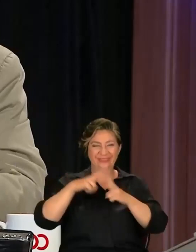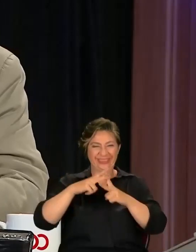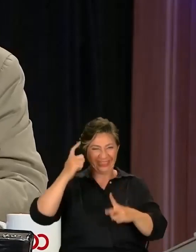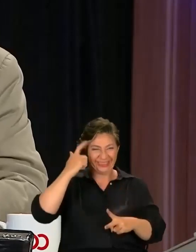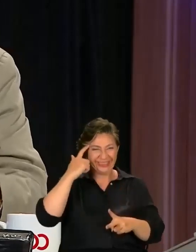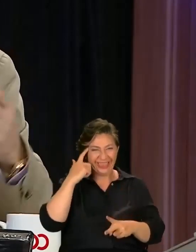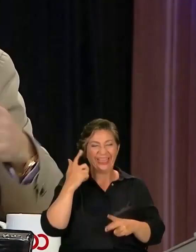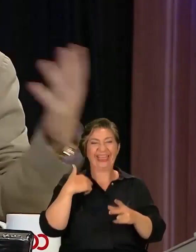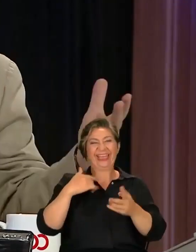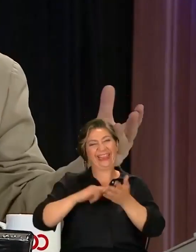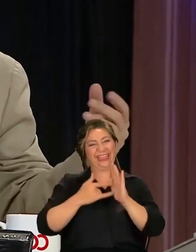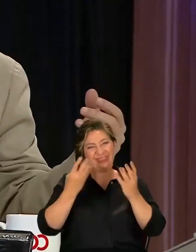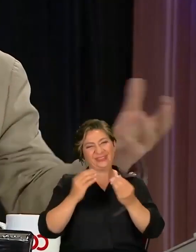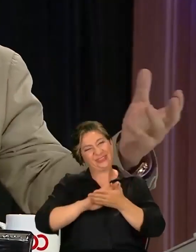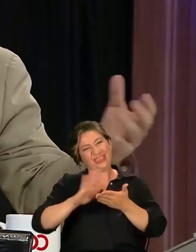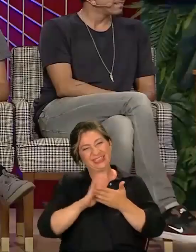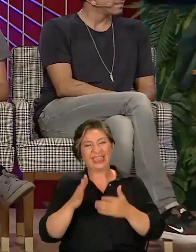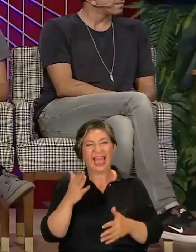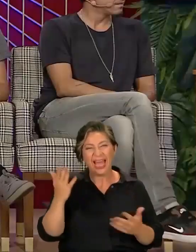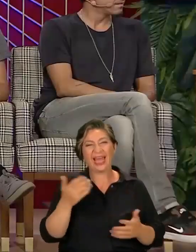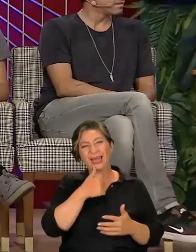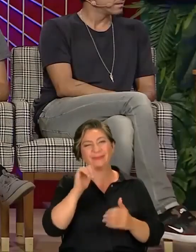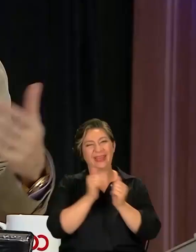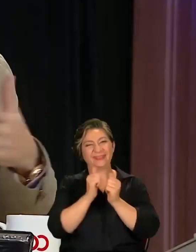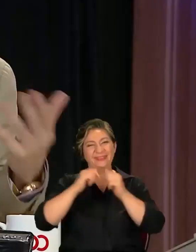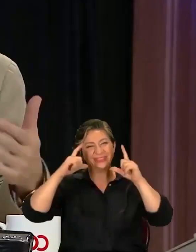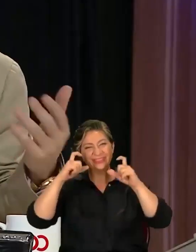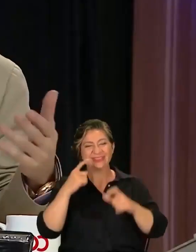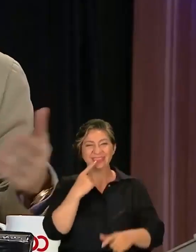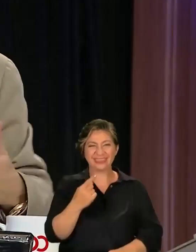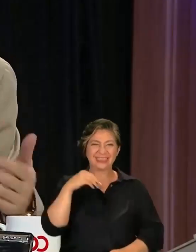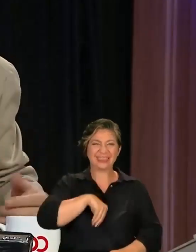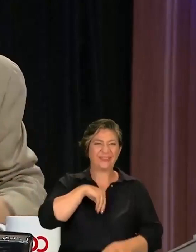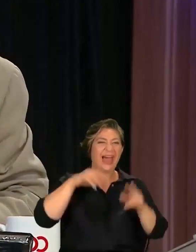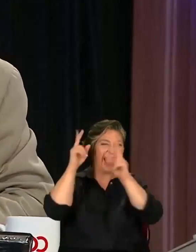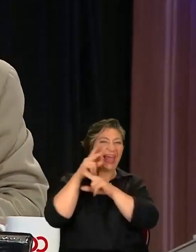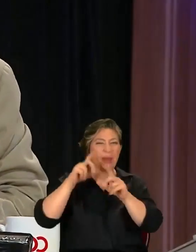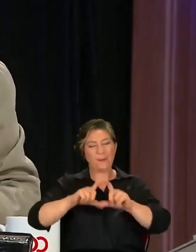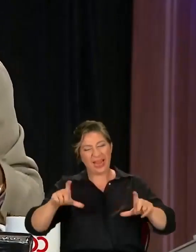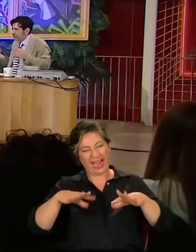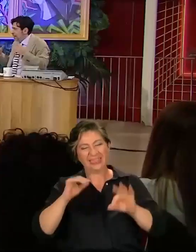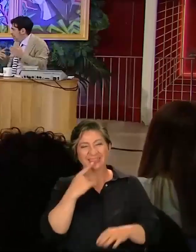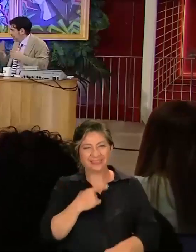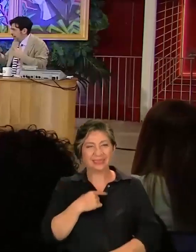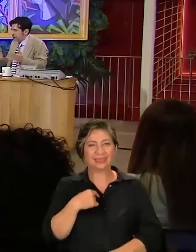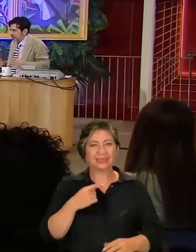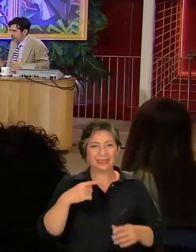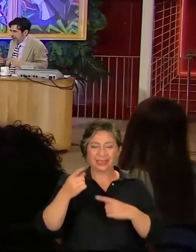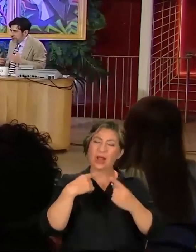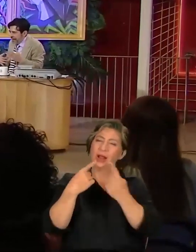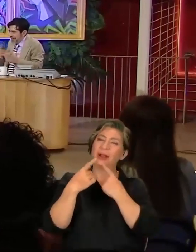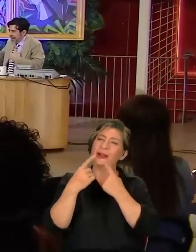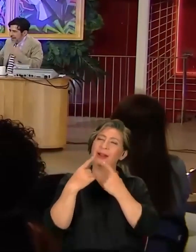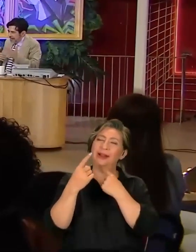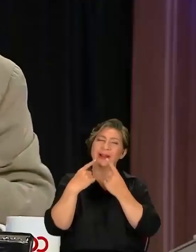beni tanıyacak. Ve her şey yoluna gidecek. Diyecek ki abi beraber fotoğraf çektirelim falan filan. Ve yarın plaka meseleni hallet filan. Böyle karşılıklı